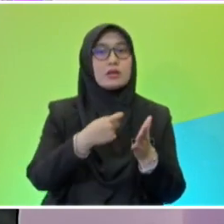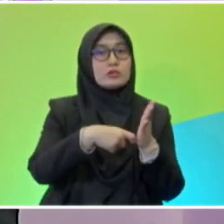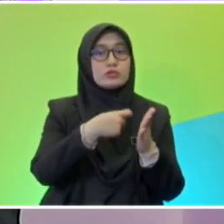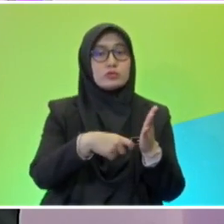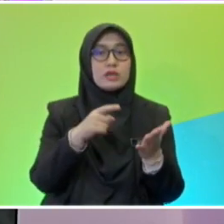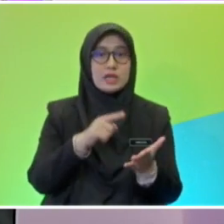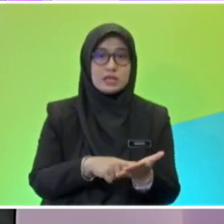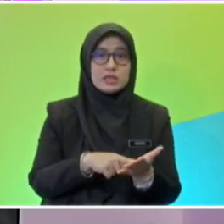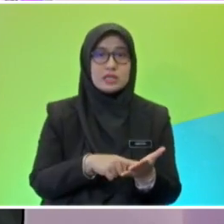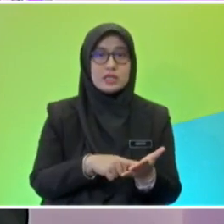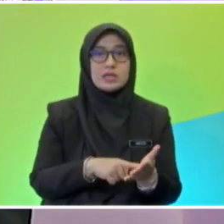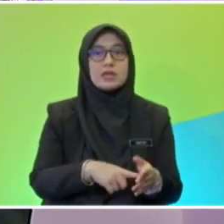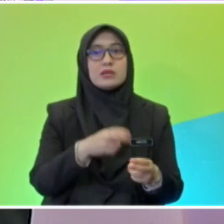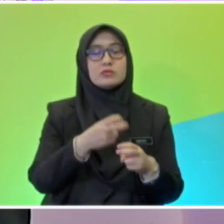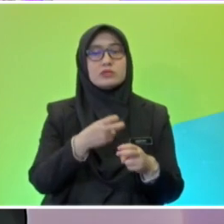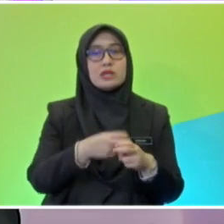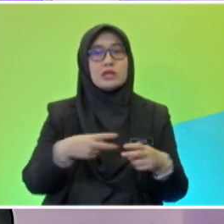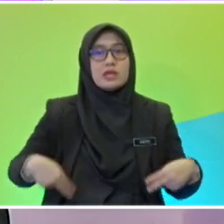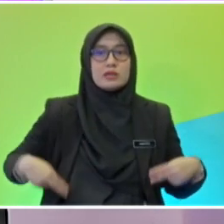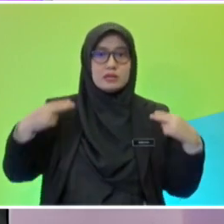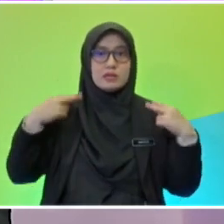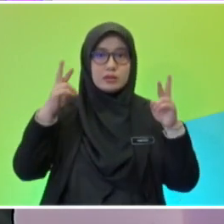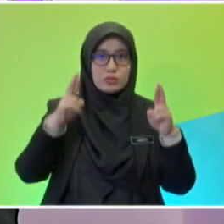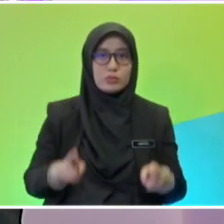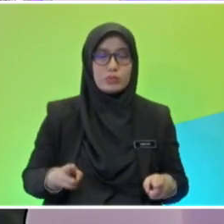Cukai tanah Cukai tumbuhan juga